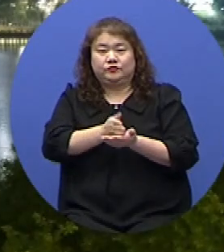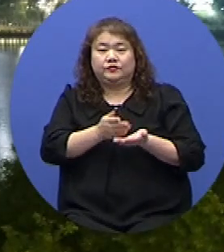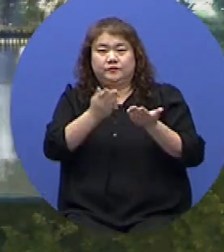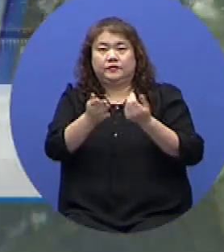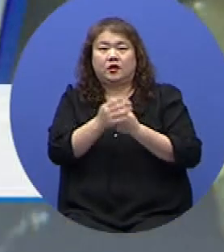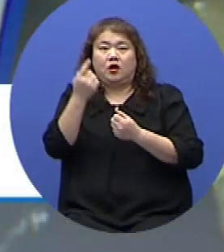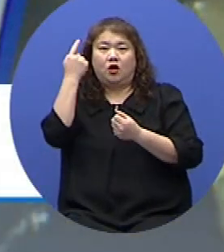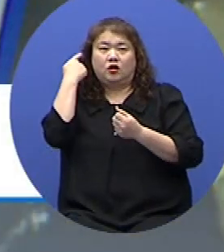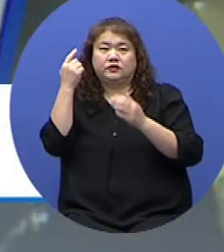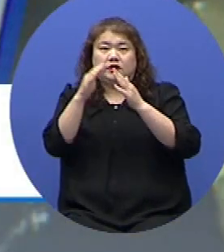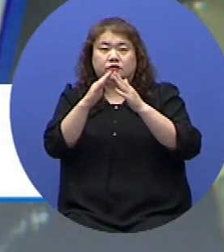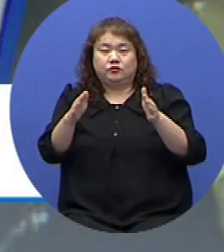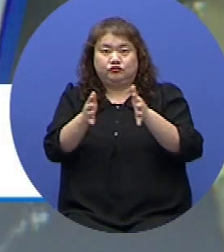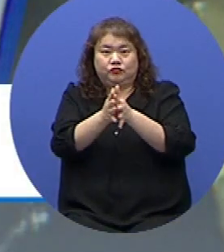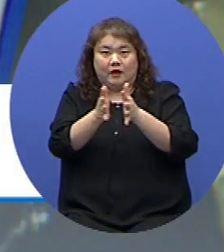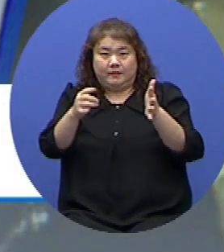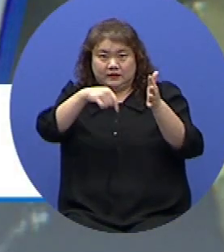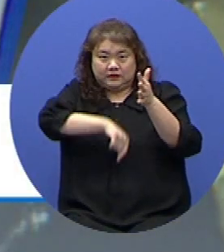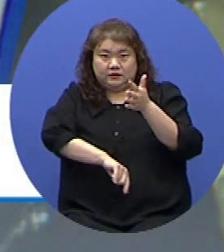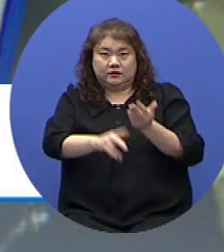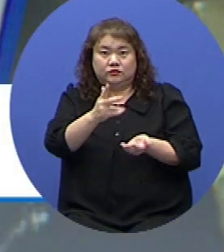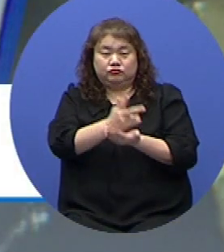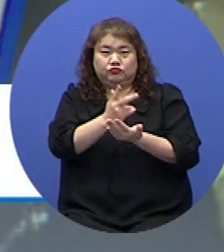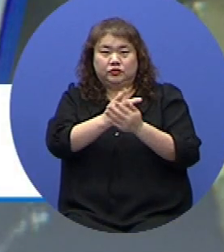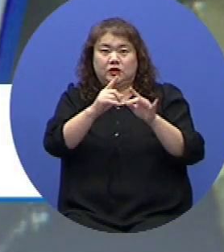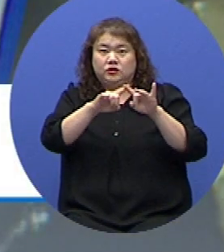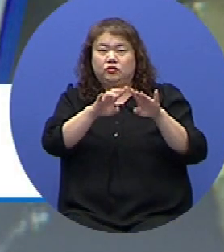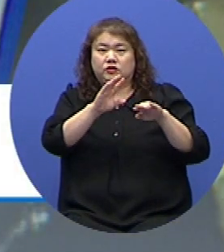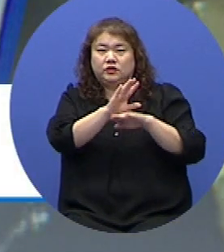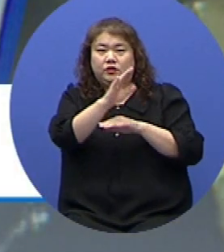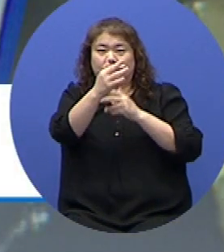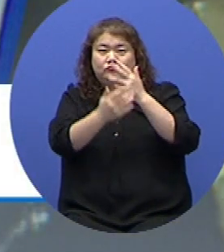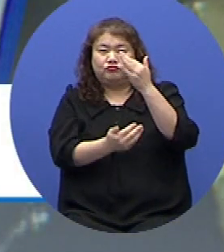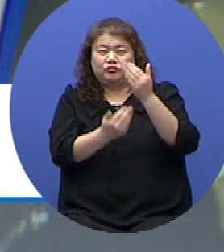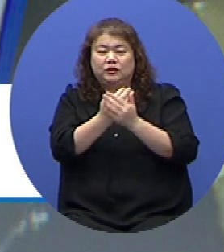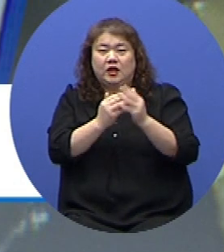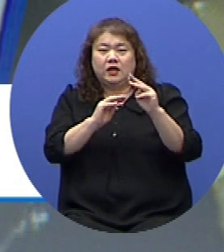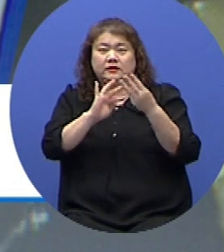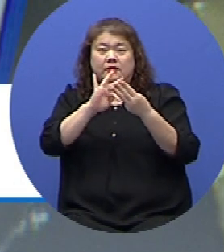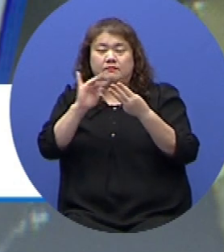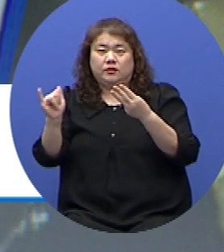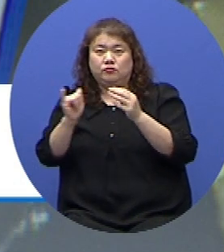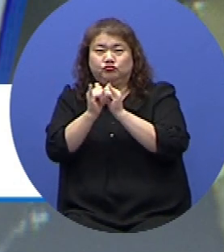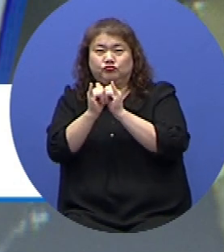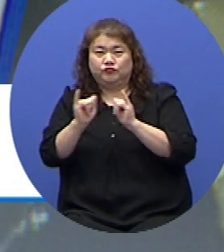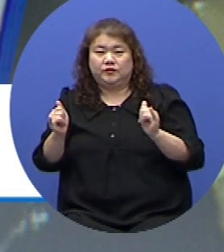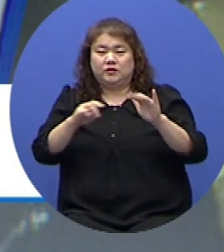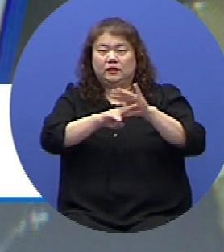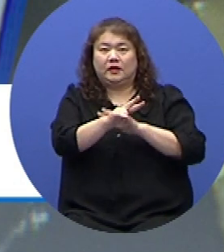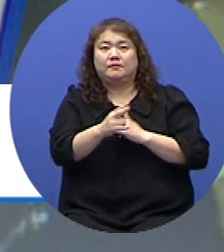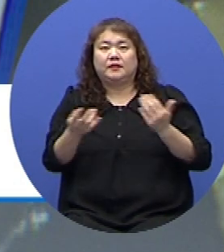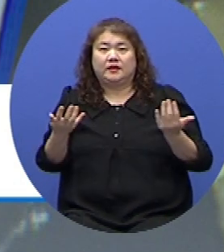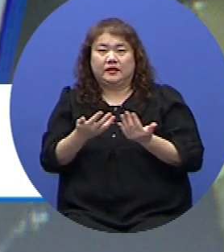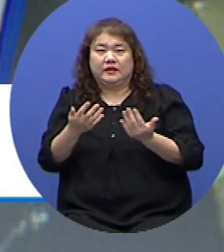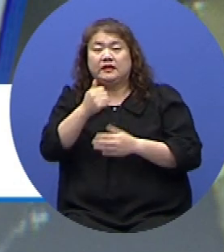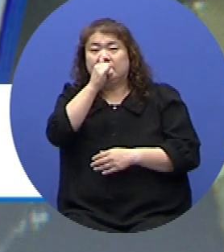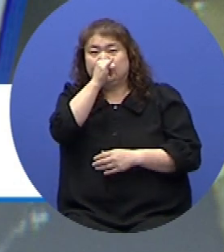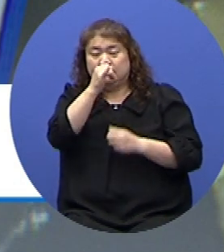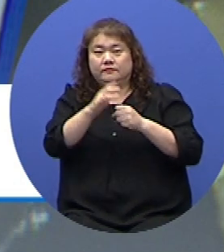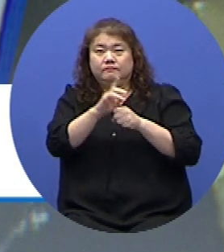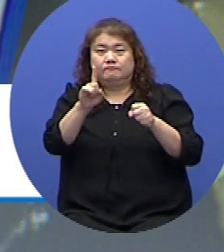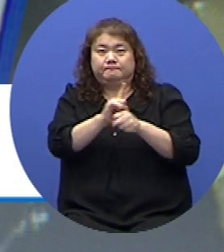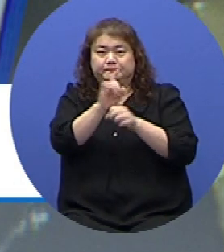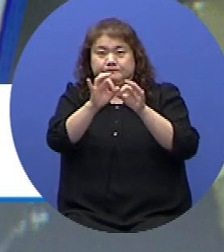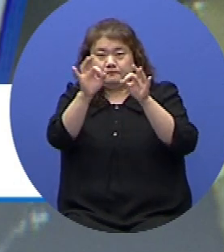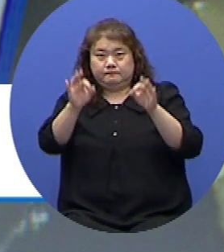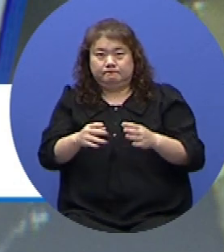어제 전주의 한 아파트 지하 주차장에 전기차에서 불이 나 300여 명의 주민들이 대피하는 일이 있었습니다. 1시간 만에